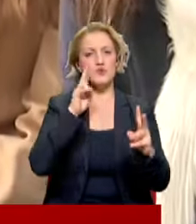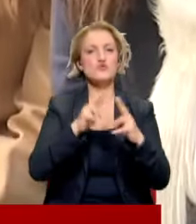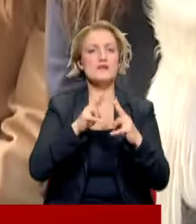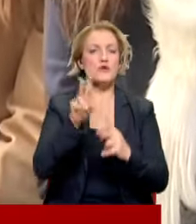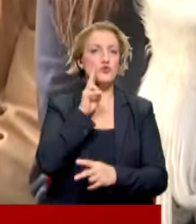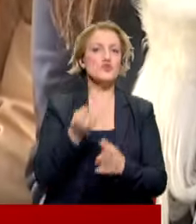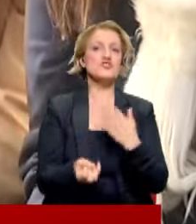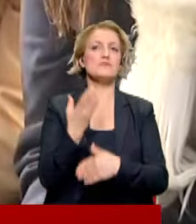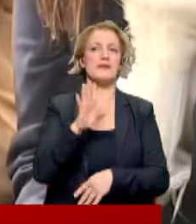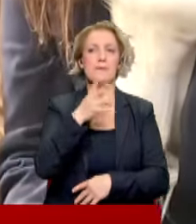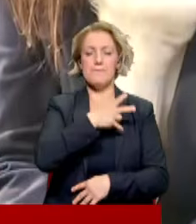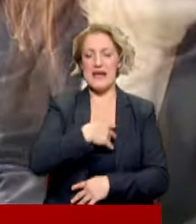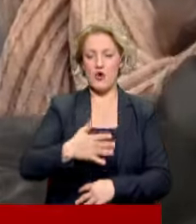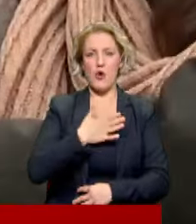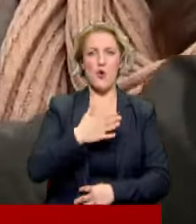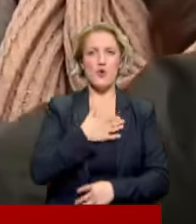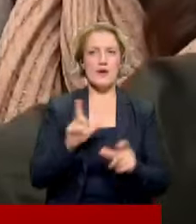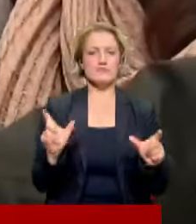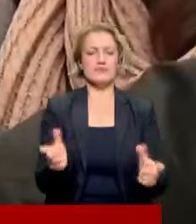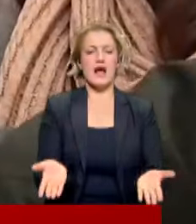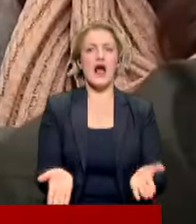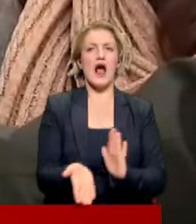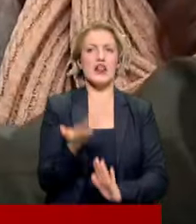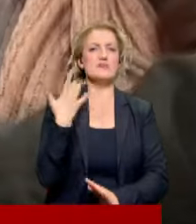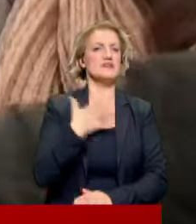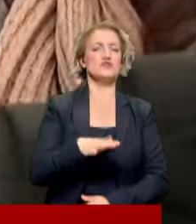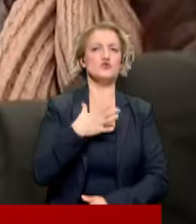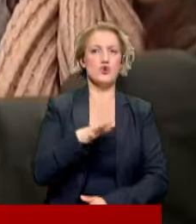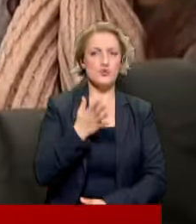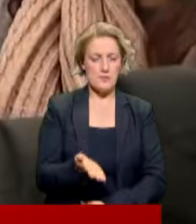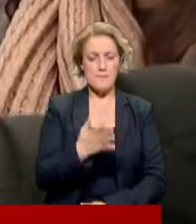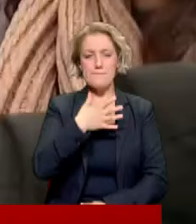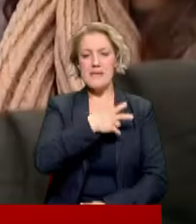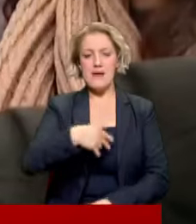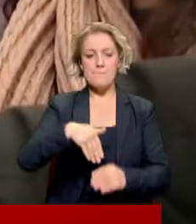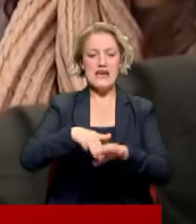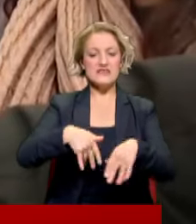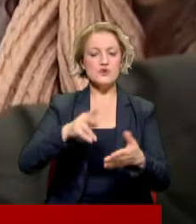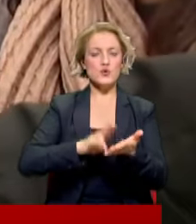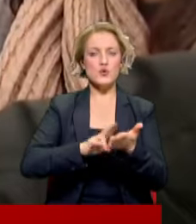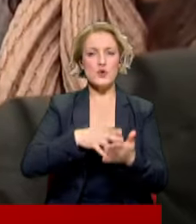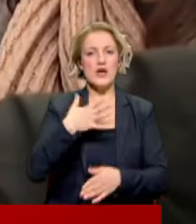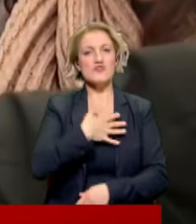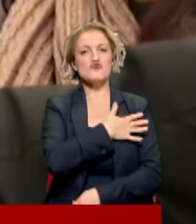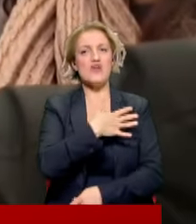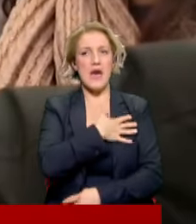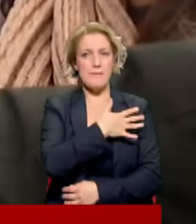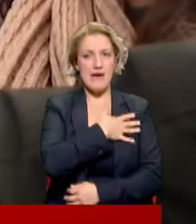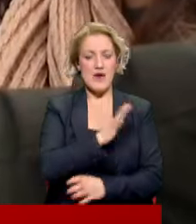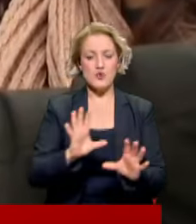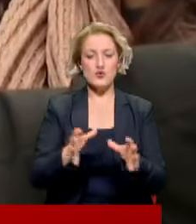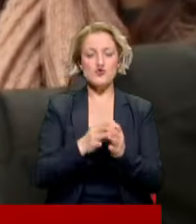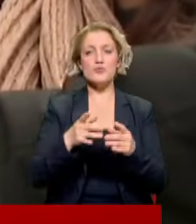sonuç çıkmadı. Belediye önündeki ablukanın kaldırılmasını talep ediyoruz. Belediye meclis üyelerimizin Cumhuriyet Halk Partisi